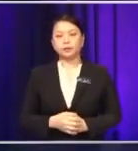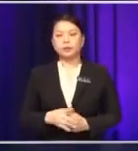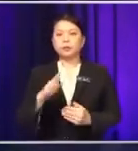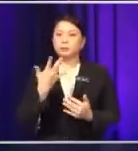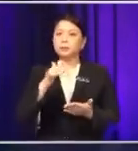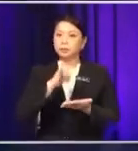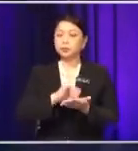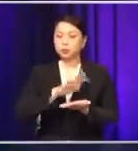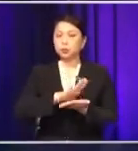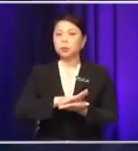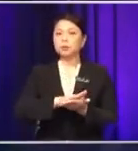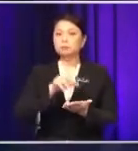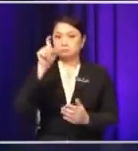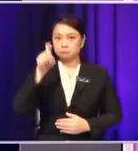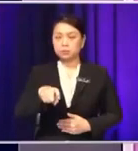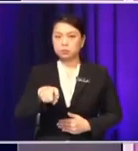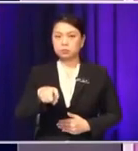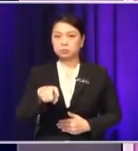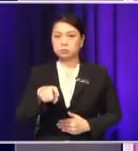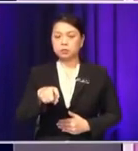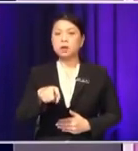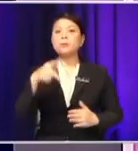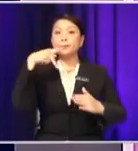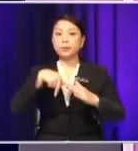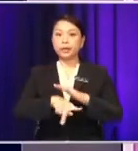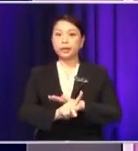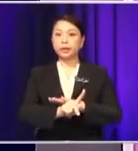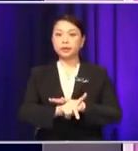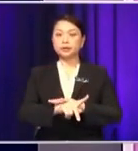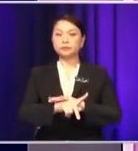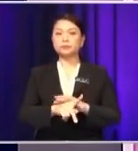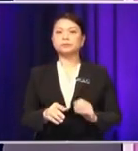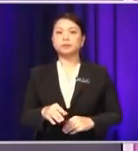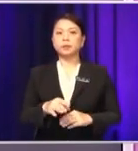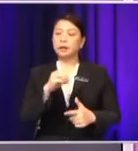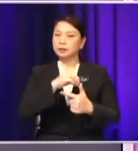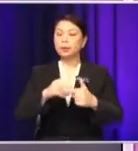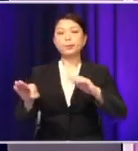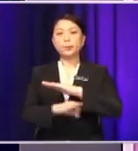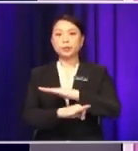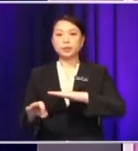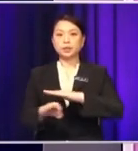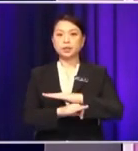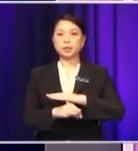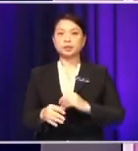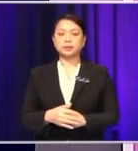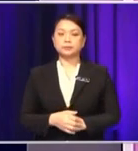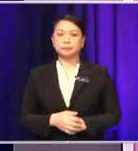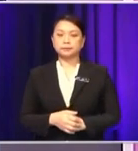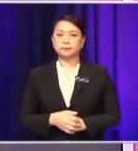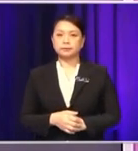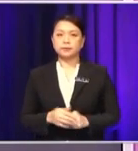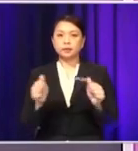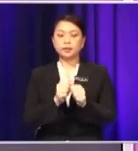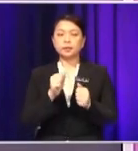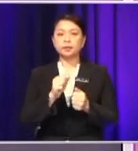perlu mencetak dan memperbanyakkan instrumen pentaksiran ini. Contohnya ialah soalan-soalan lah yang kita telah muat turun tadi, maka pihak sekolah dengan bantuan